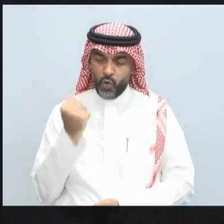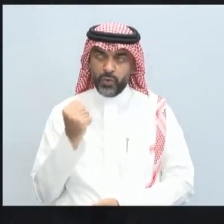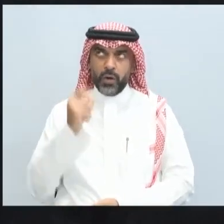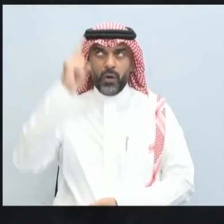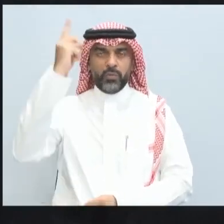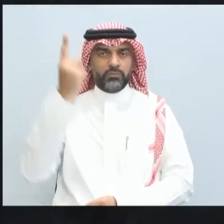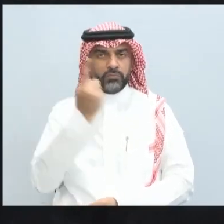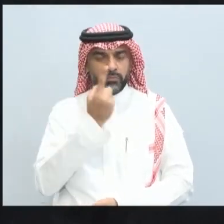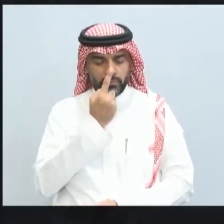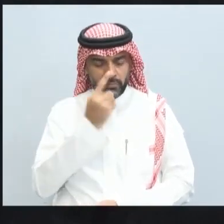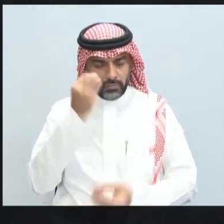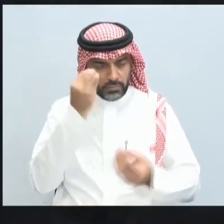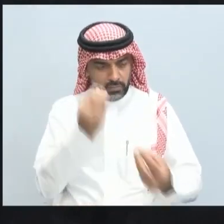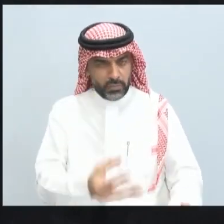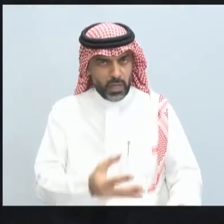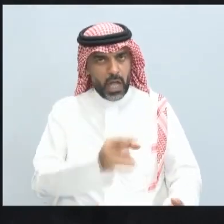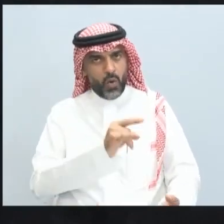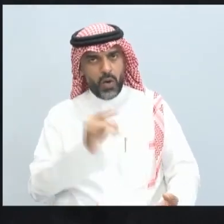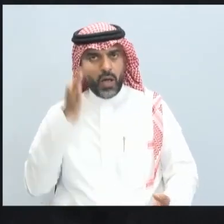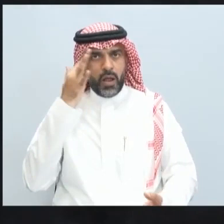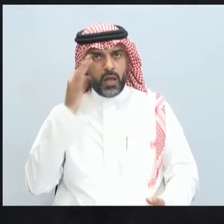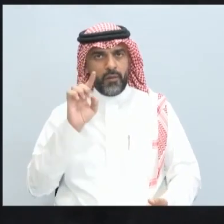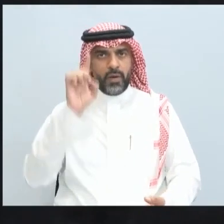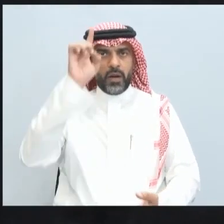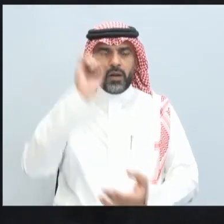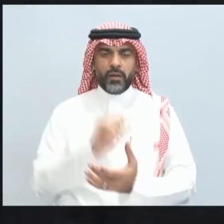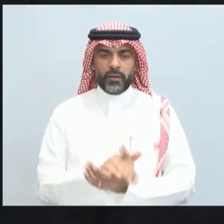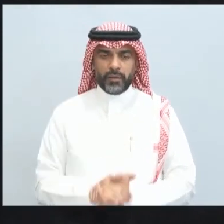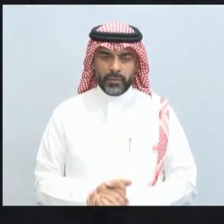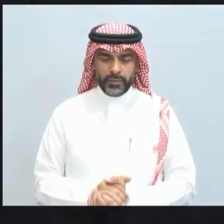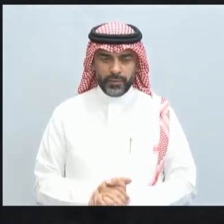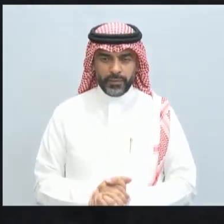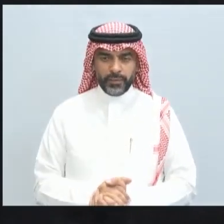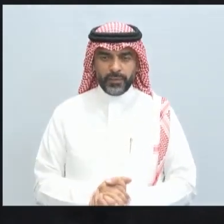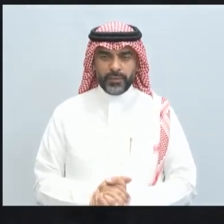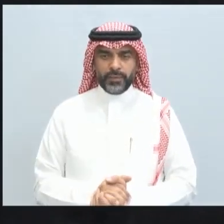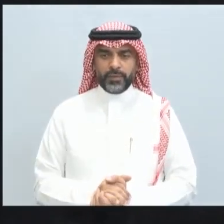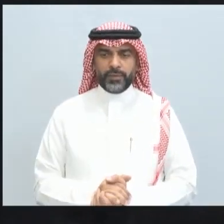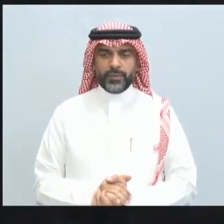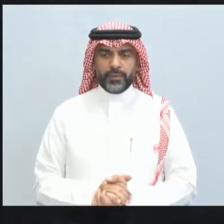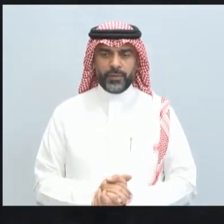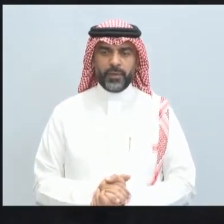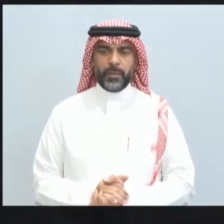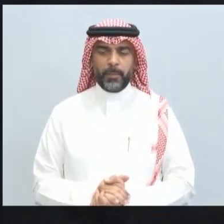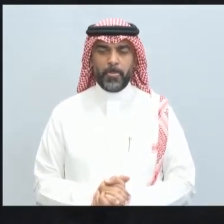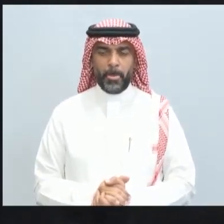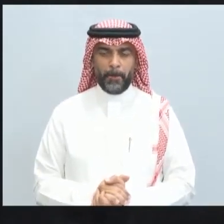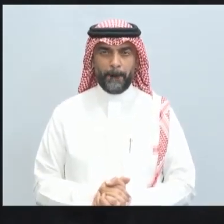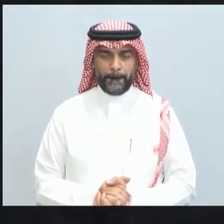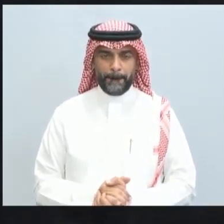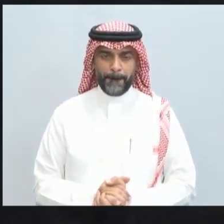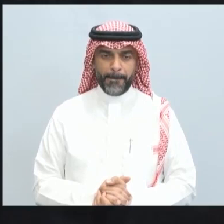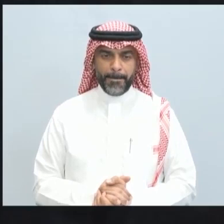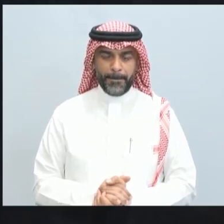وجنهم على صعيد واحد وسال كل منهم مس واعطى الله عز وجل كل